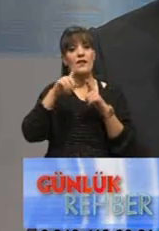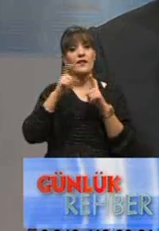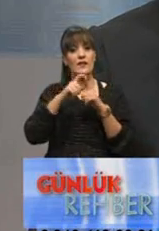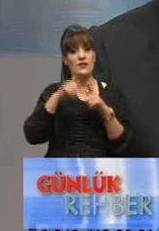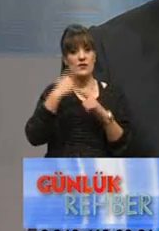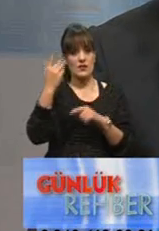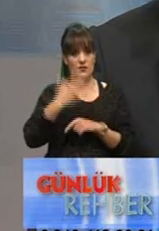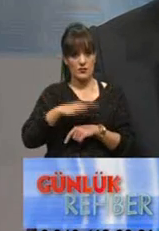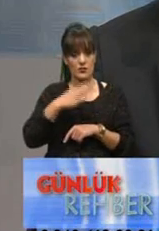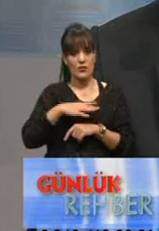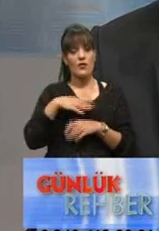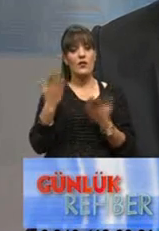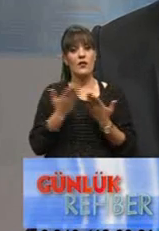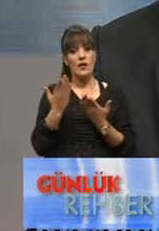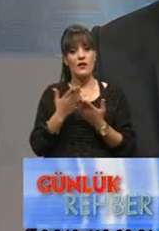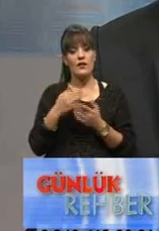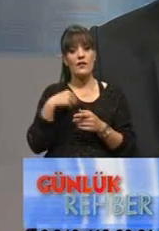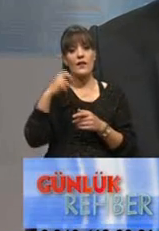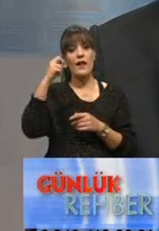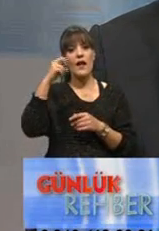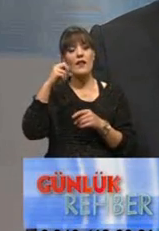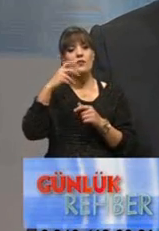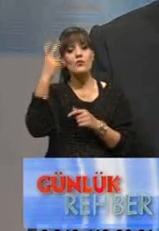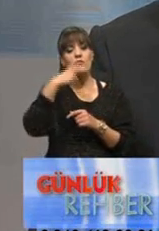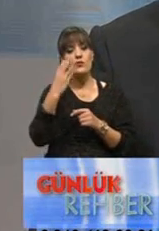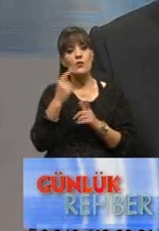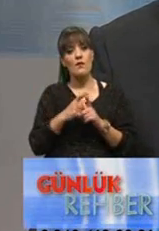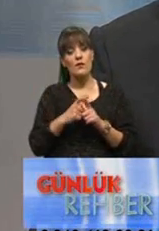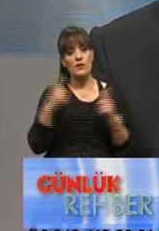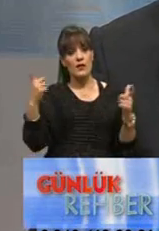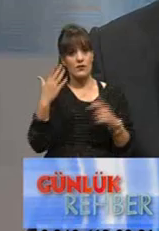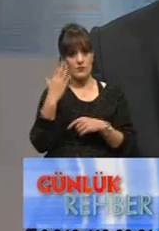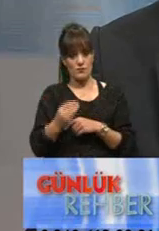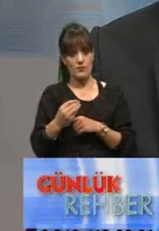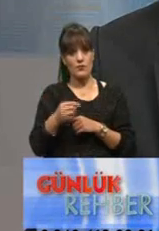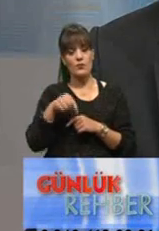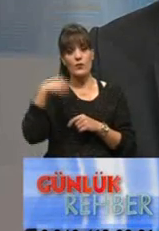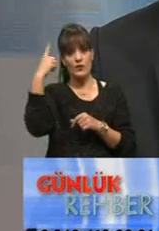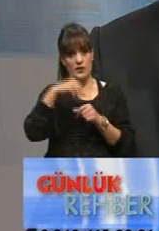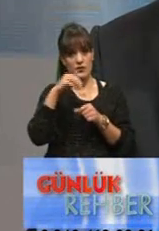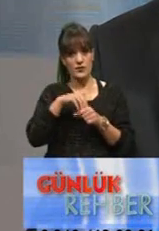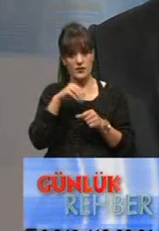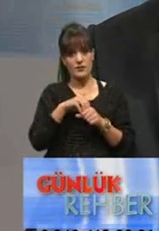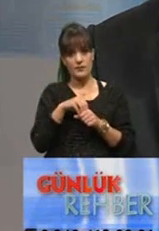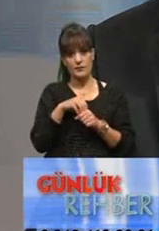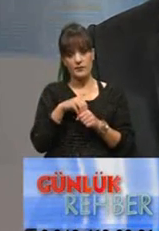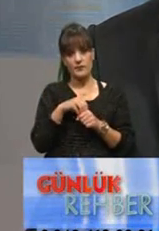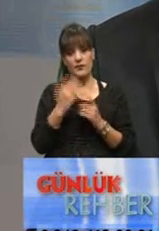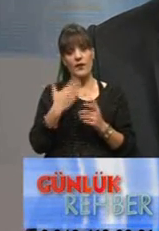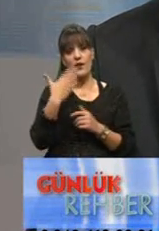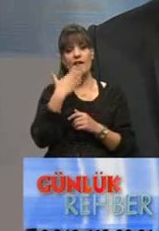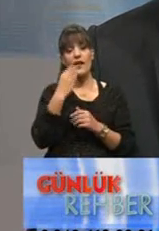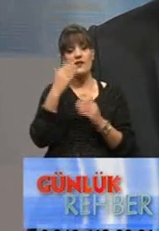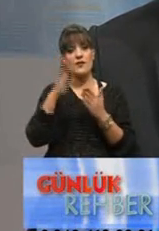istiyor. Yani elektronik müzik çok fazla gelişiyor. Bunun için de yani